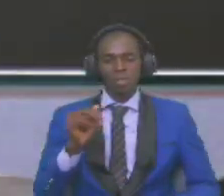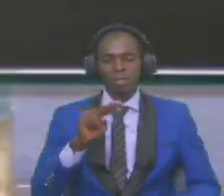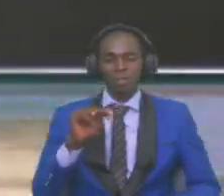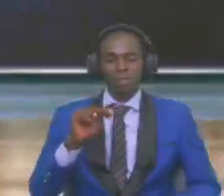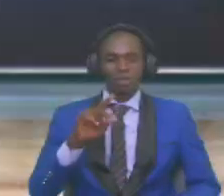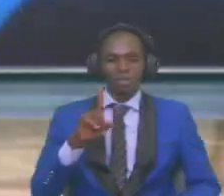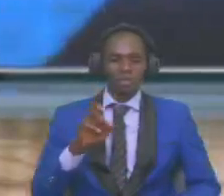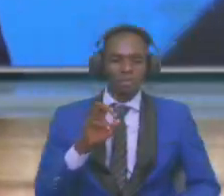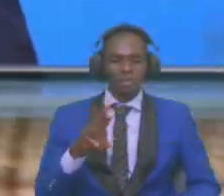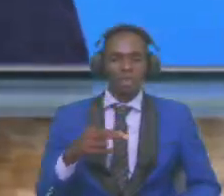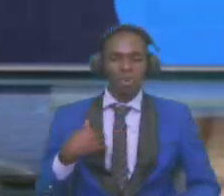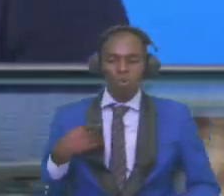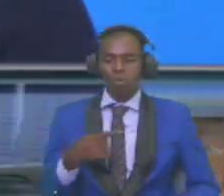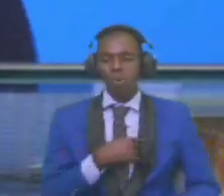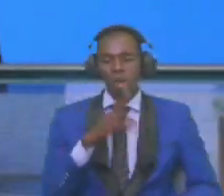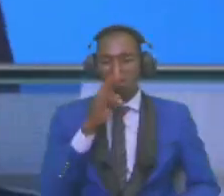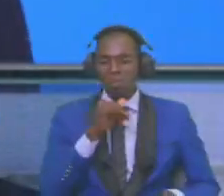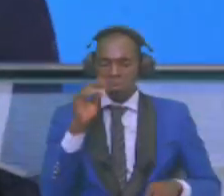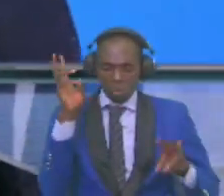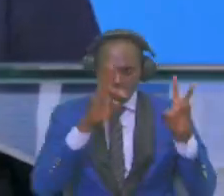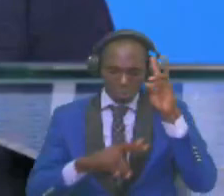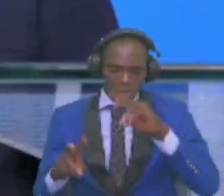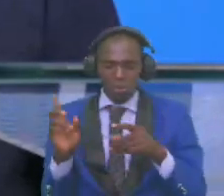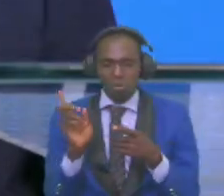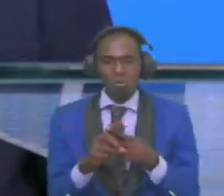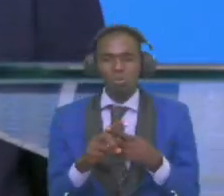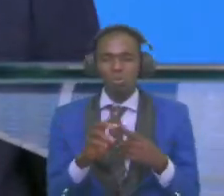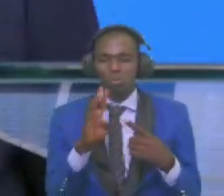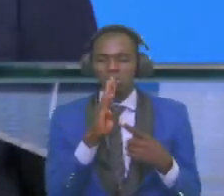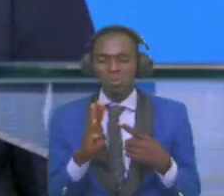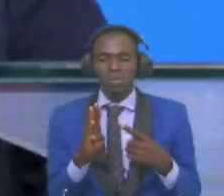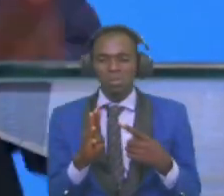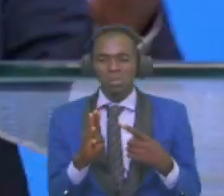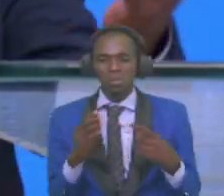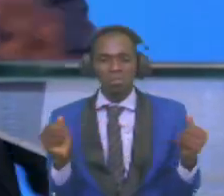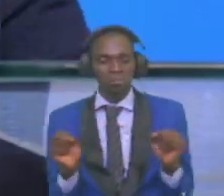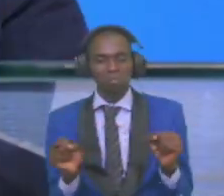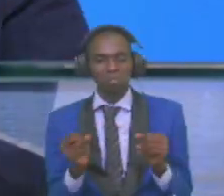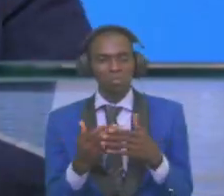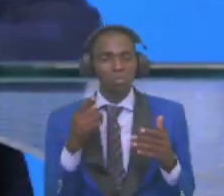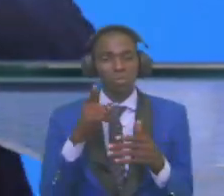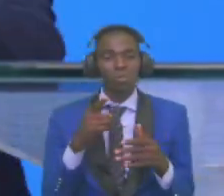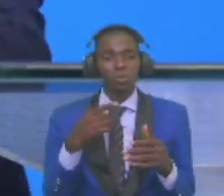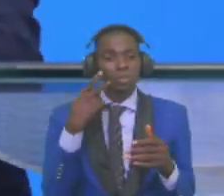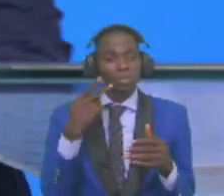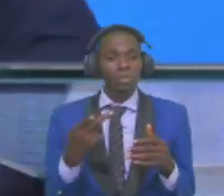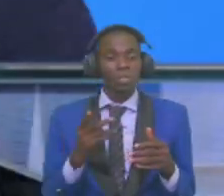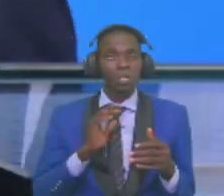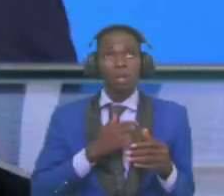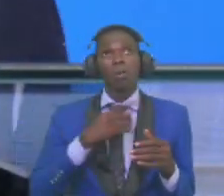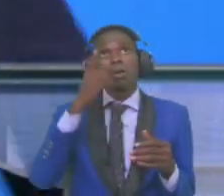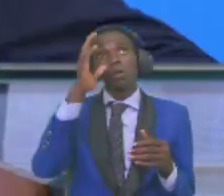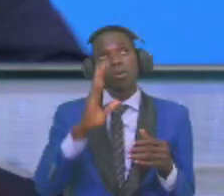mais vas-y fais ce que j'ai fait notre dieu que nous servons nous délivrera deux cas mais il est à mesure